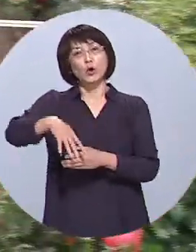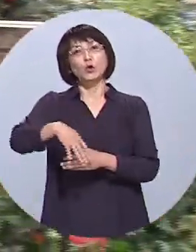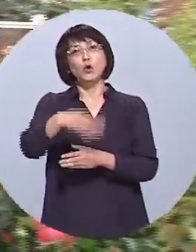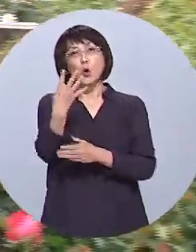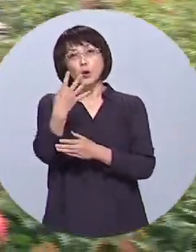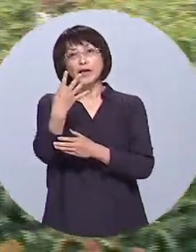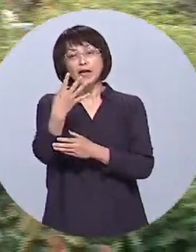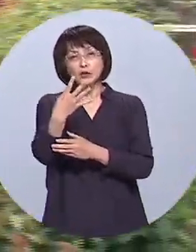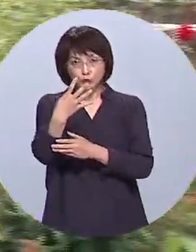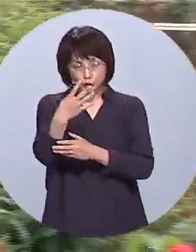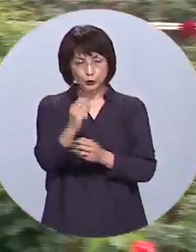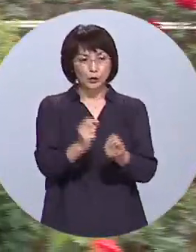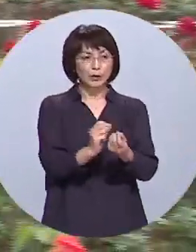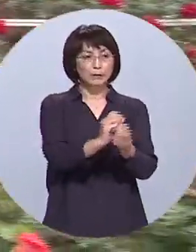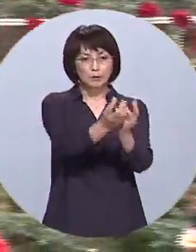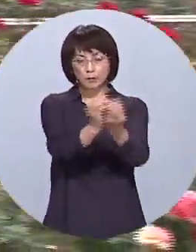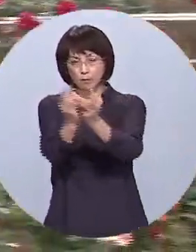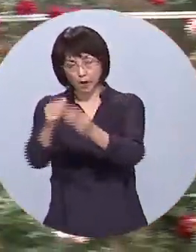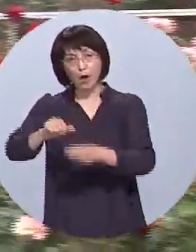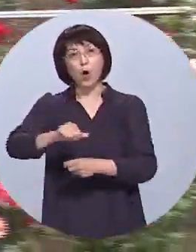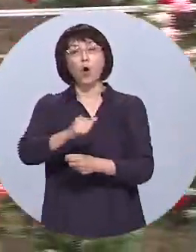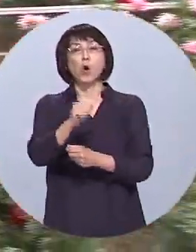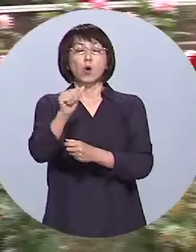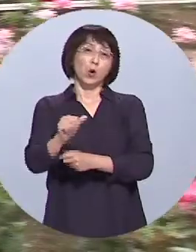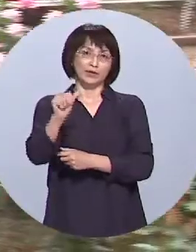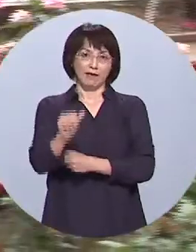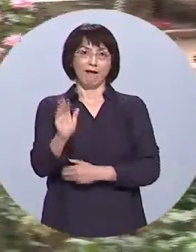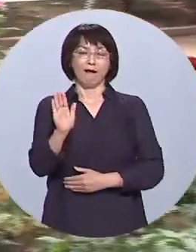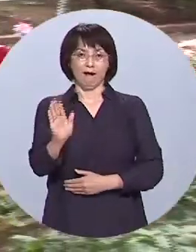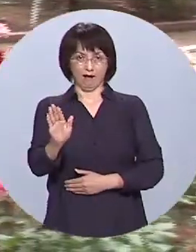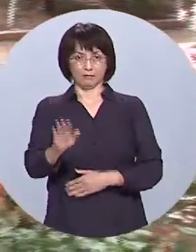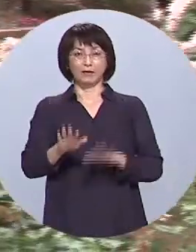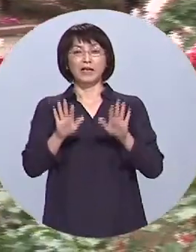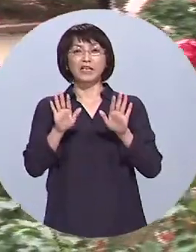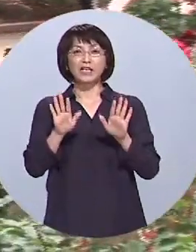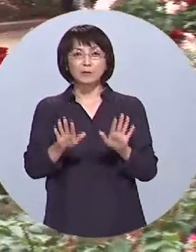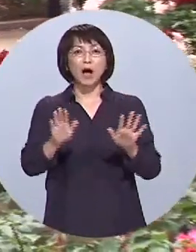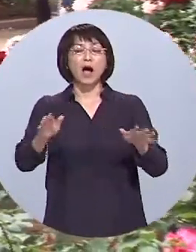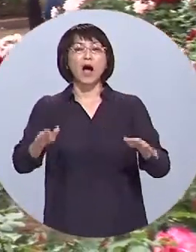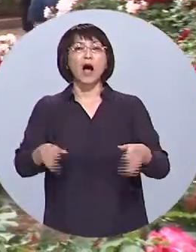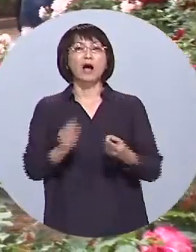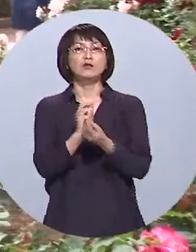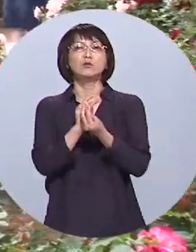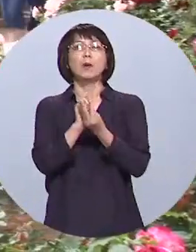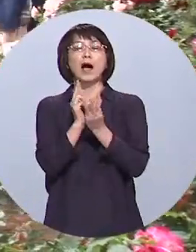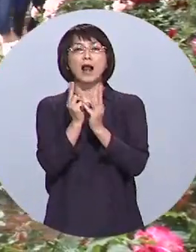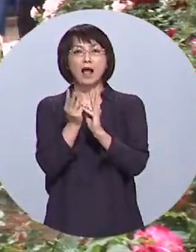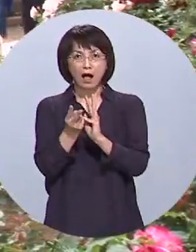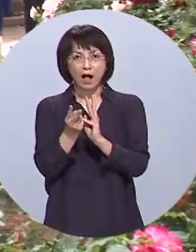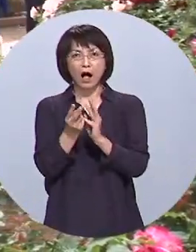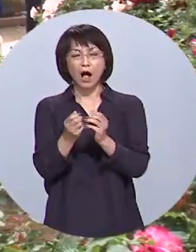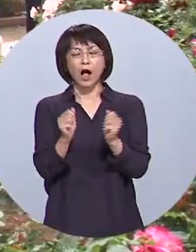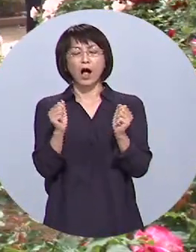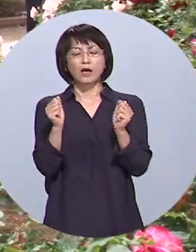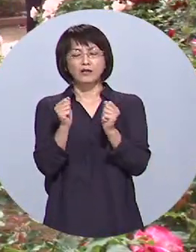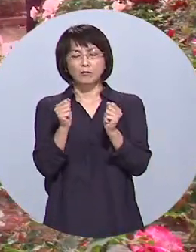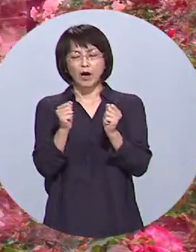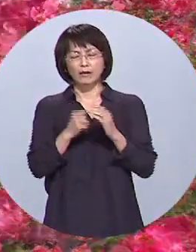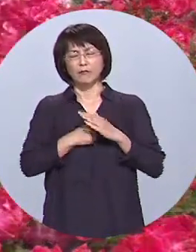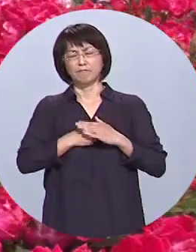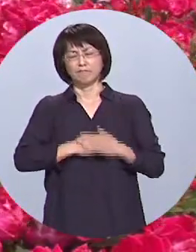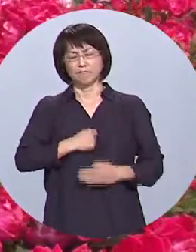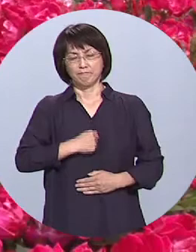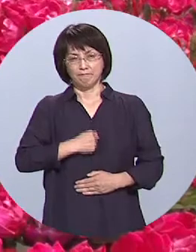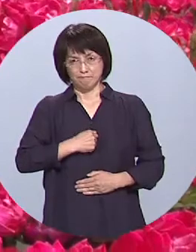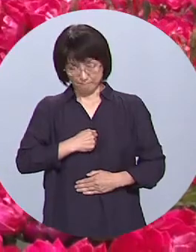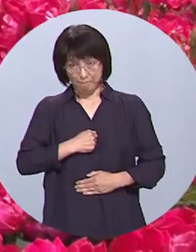株以上のバラが植えられています。今咲いているバラは春バラと呼ばれ、冬の寒さに耐え春から初夏の暖